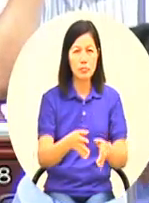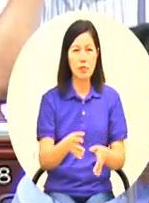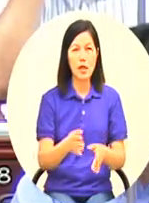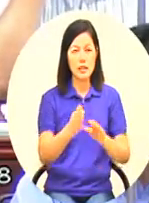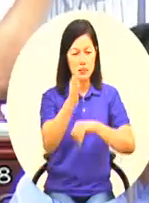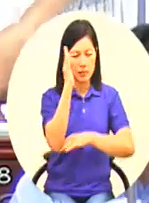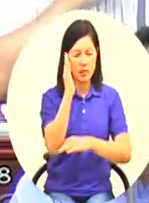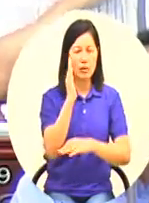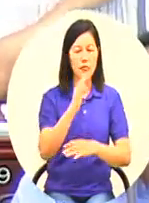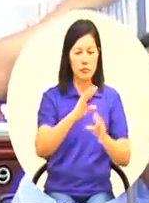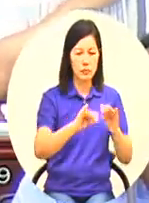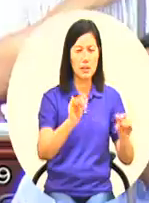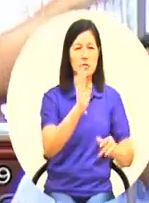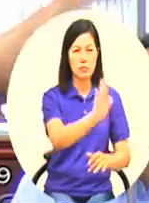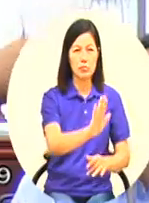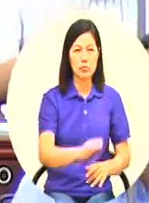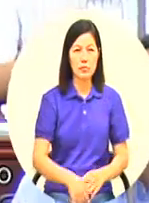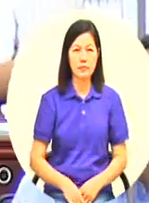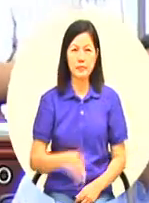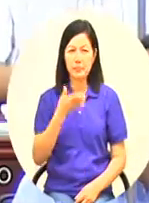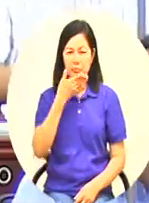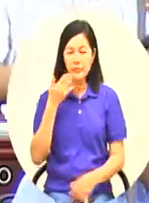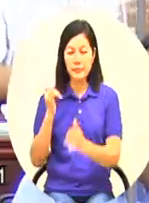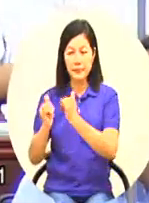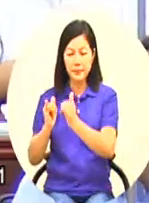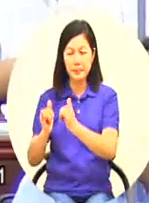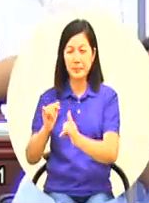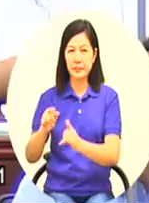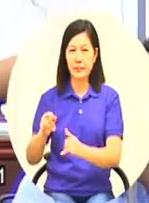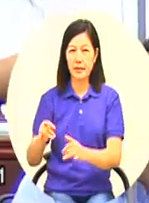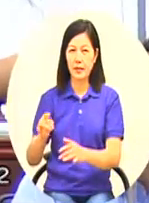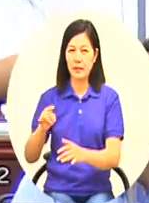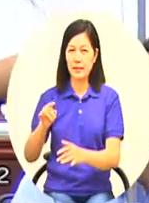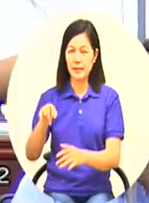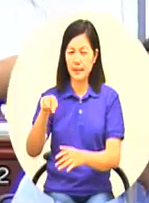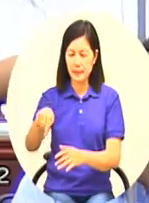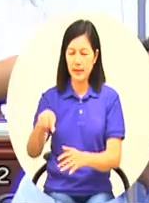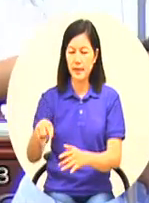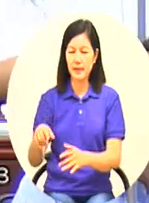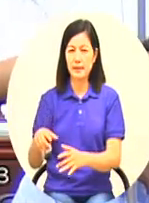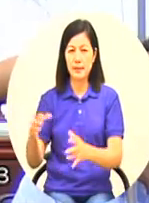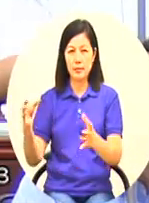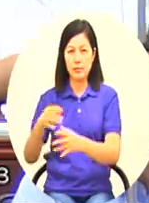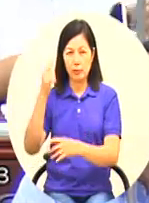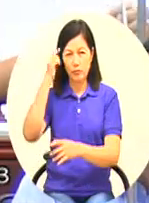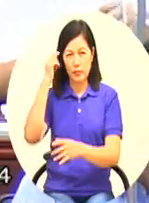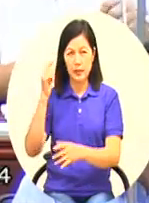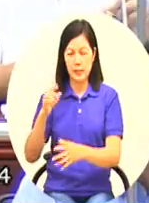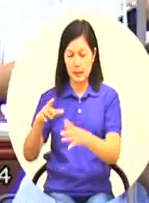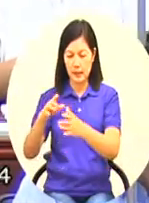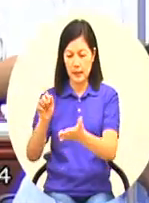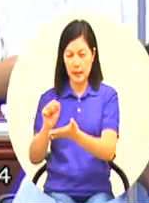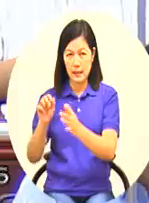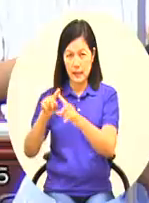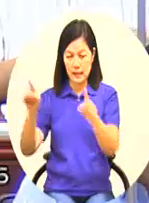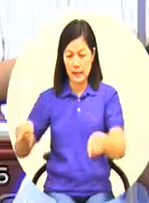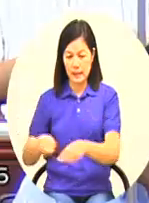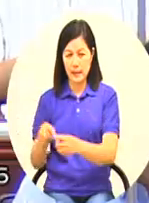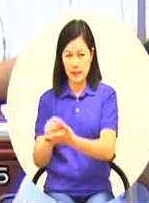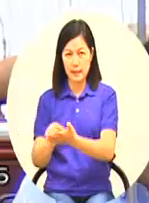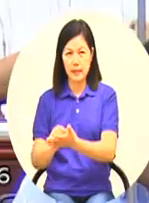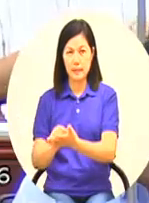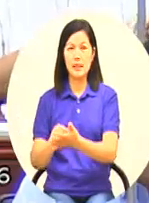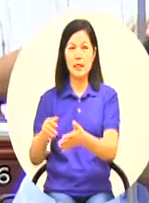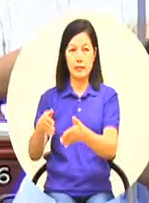是私有的要有同意书，啊，这个部分都还要再进行整个一个会刊的程序。应该我看起来大部分的应该都会